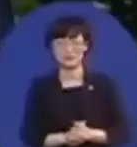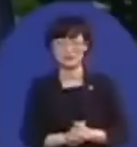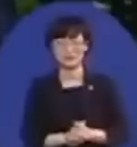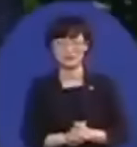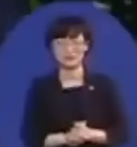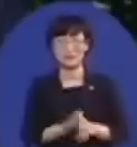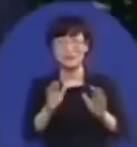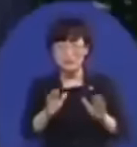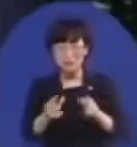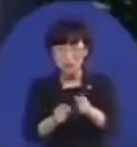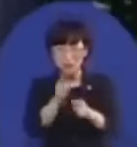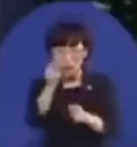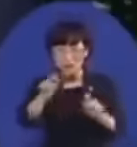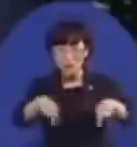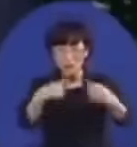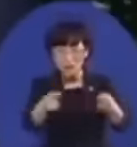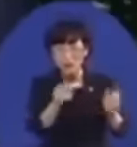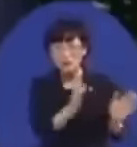준비기간인 것입니다.